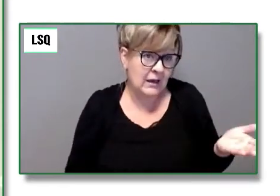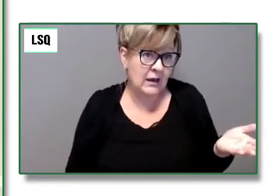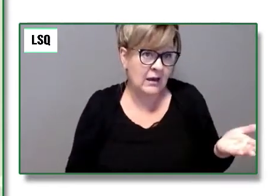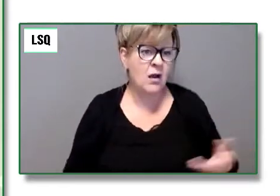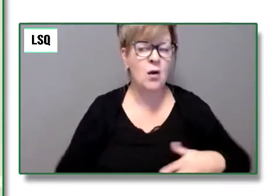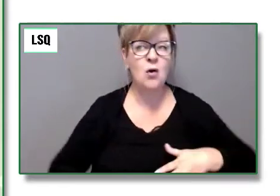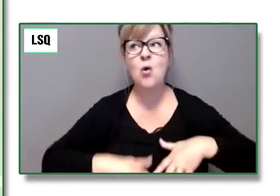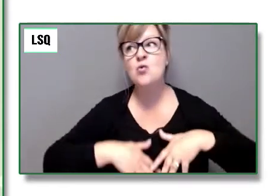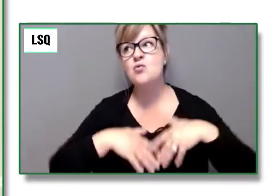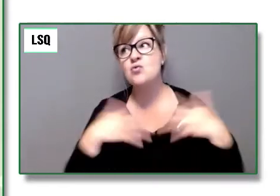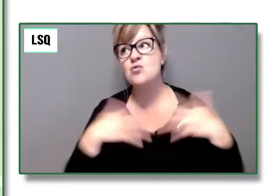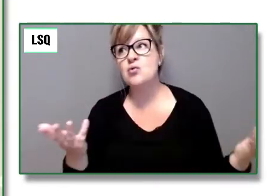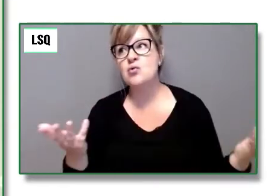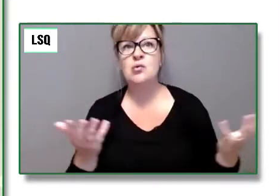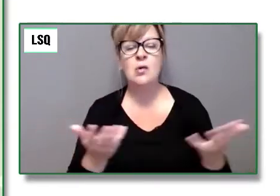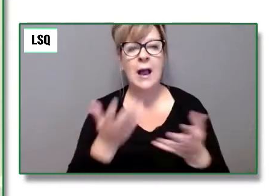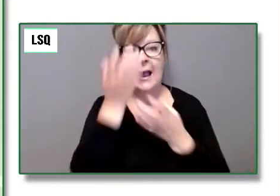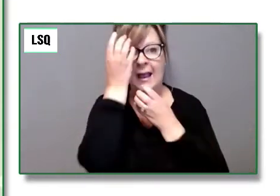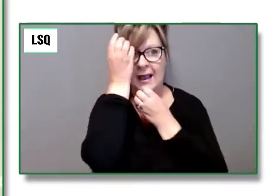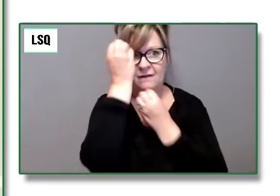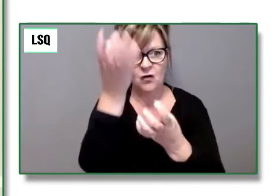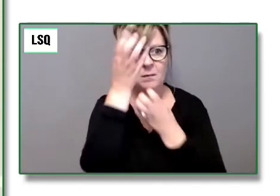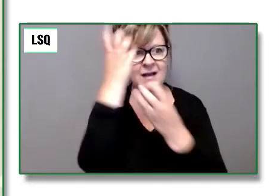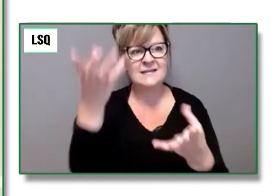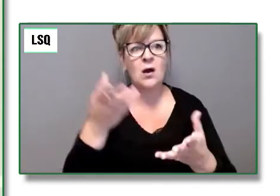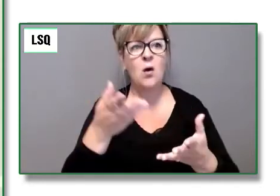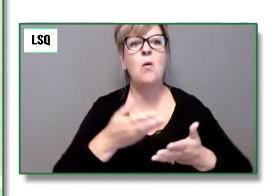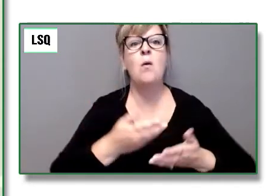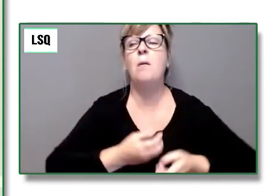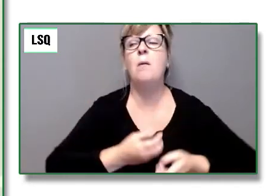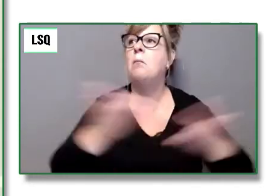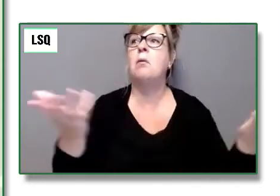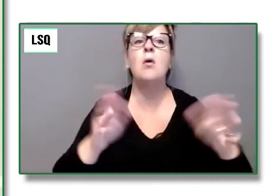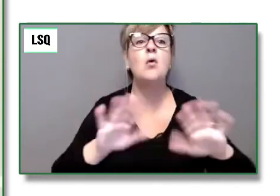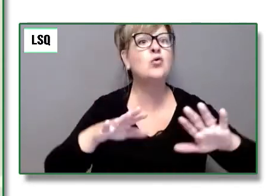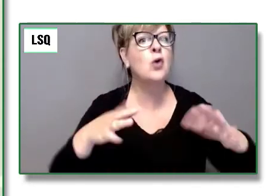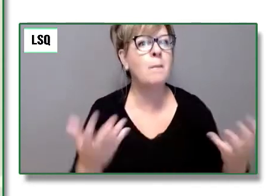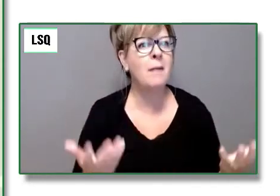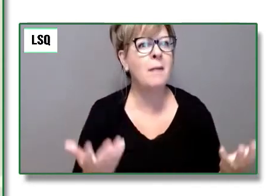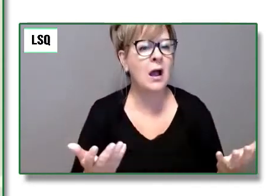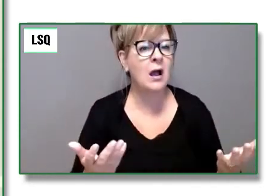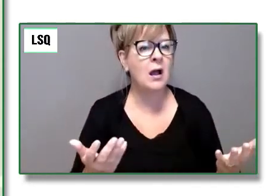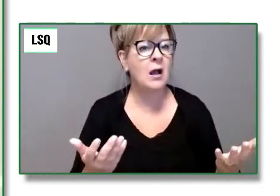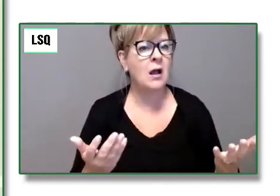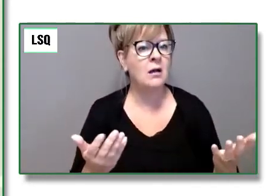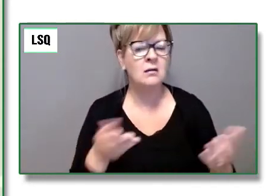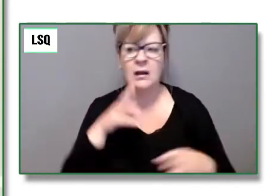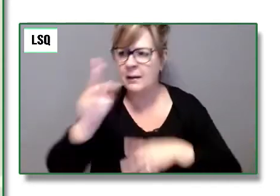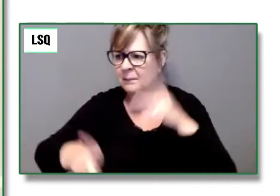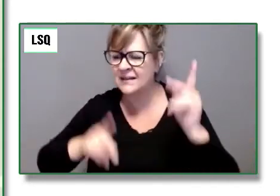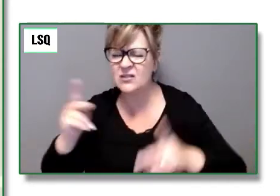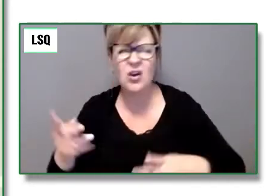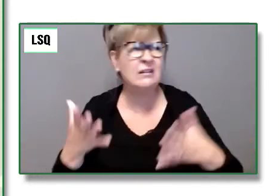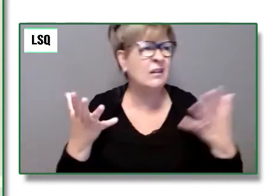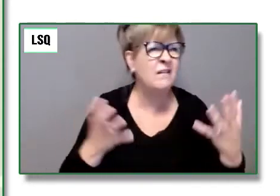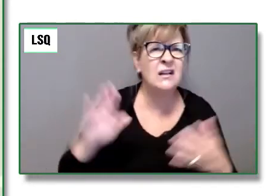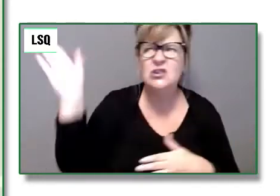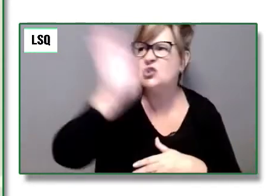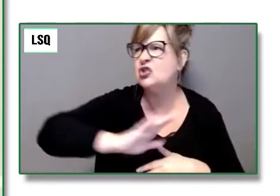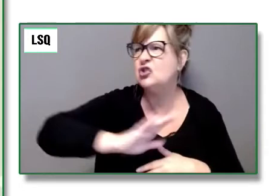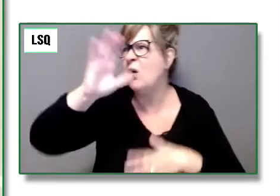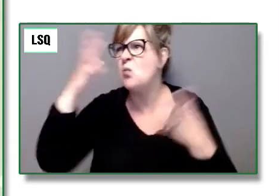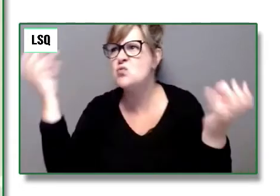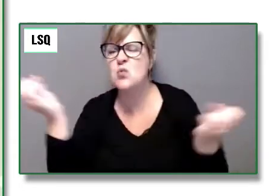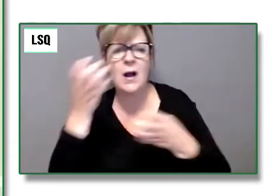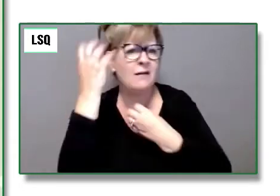l'information précise dont ils ont besoin partout et peu importe où ces gens retrouvent leur information.